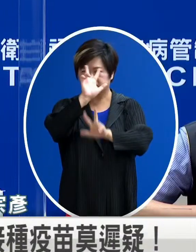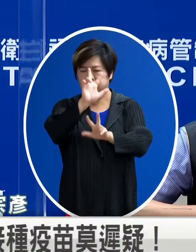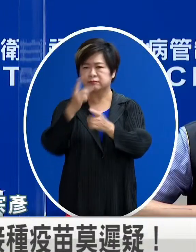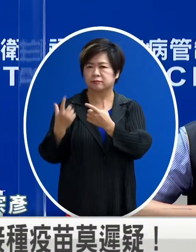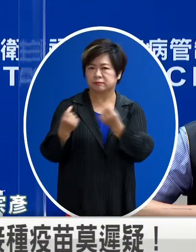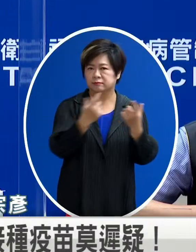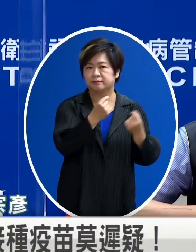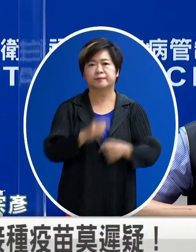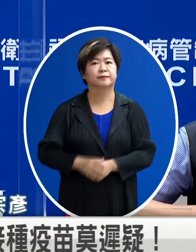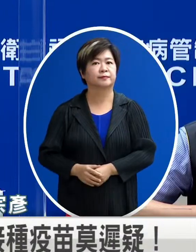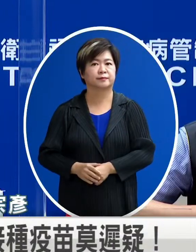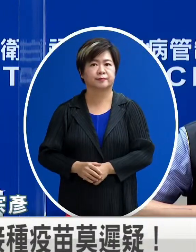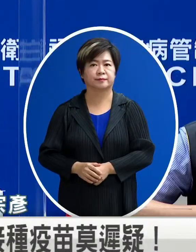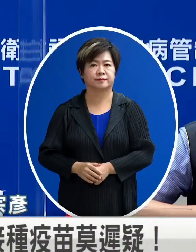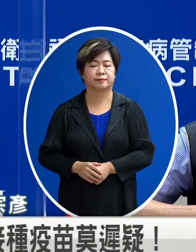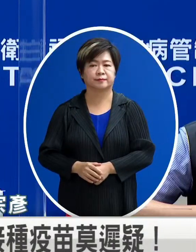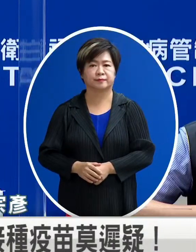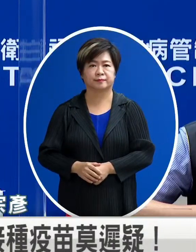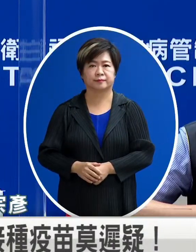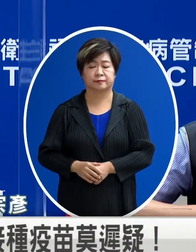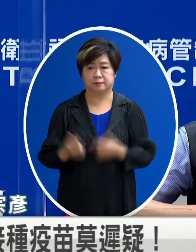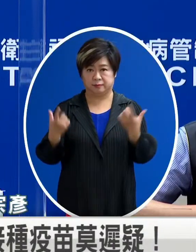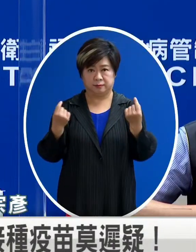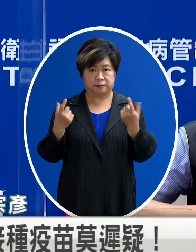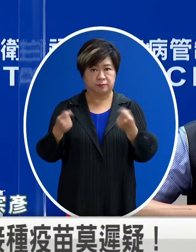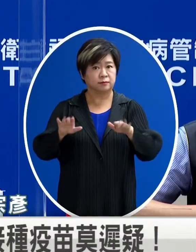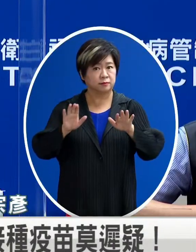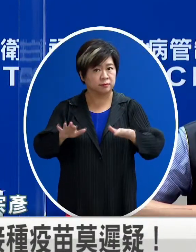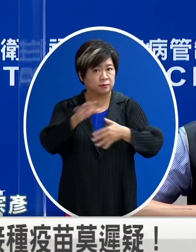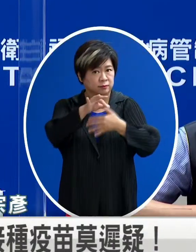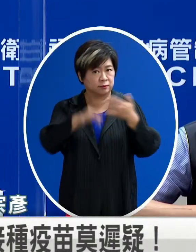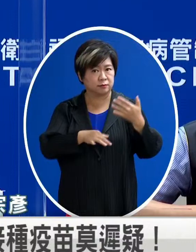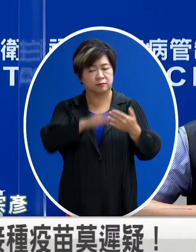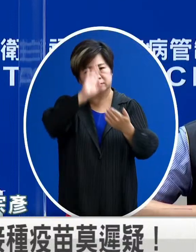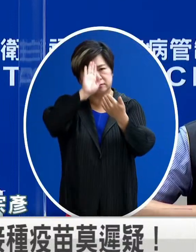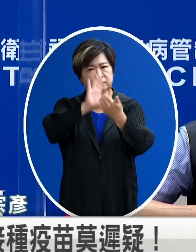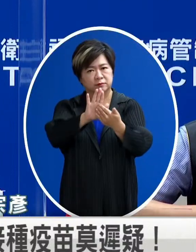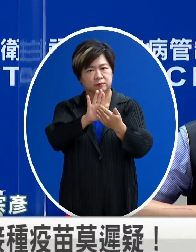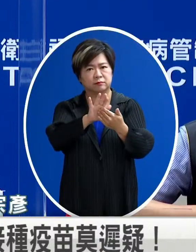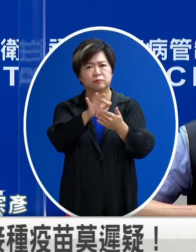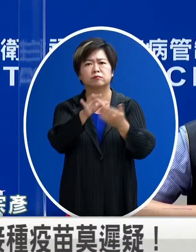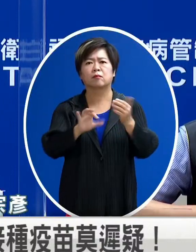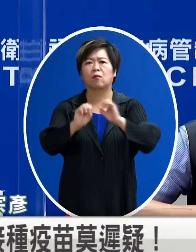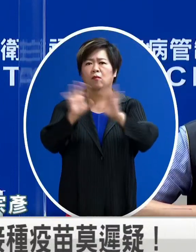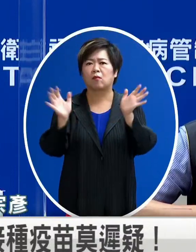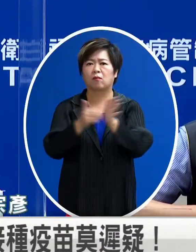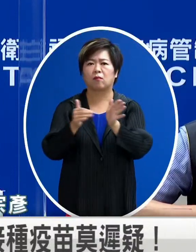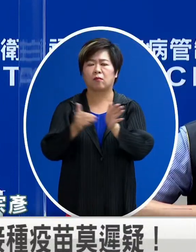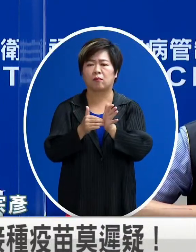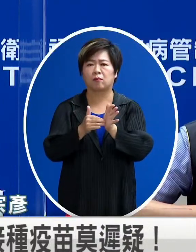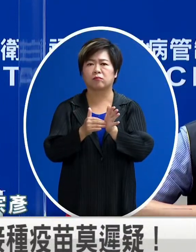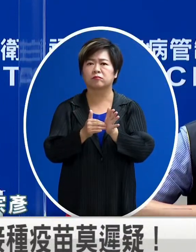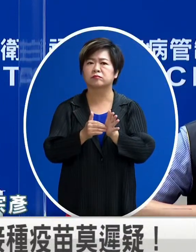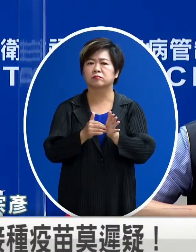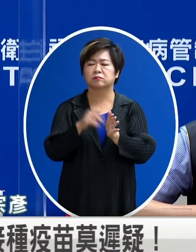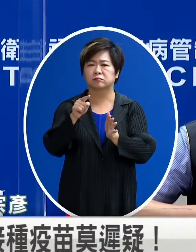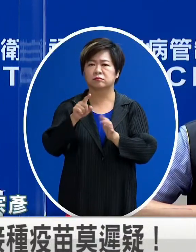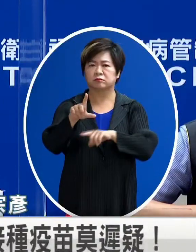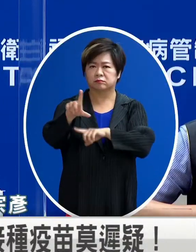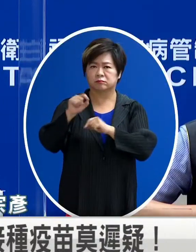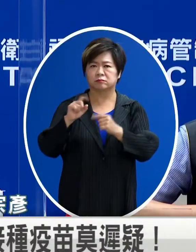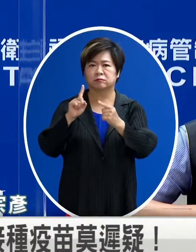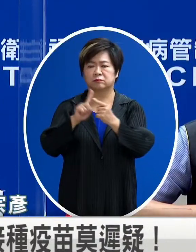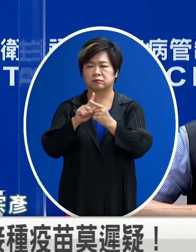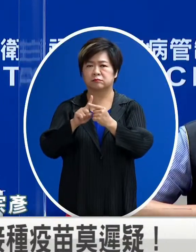它第一个要我们还是依照现阶段的这个防疫的措施，必须来做